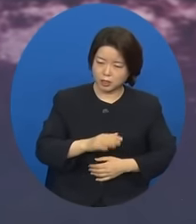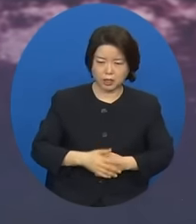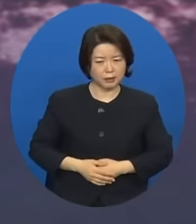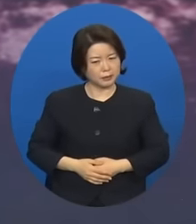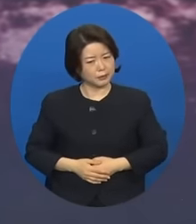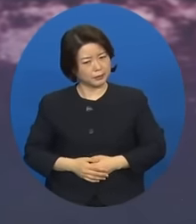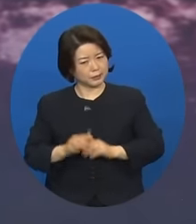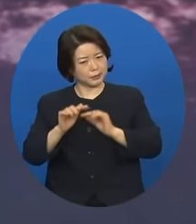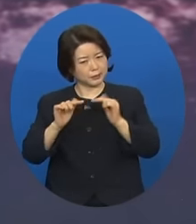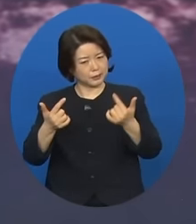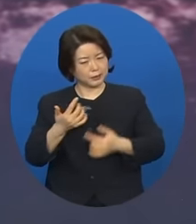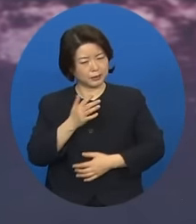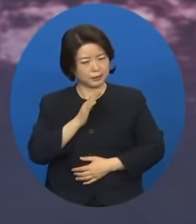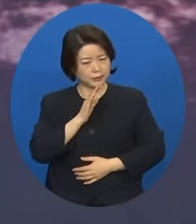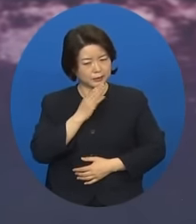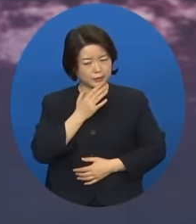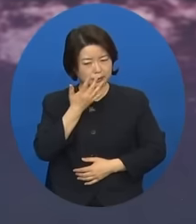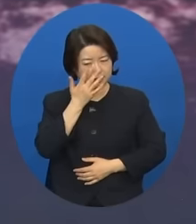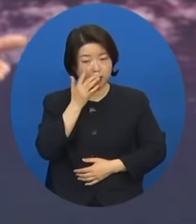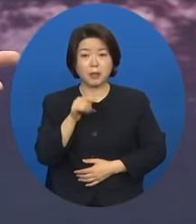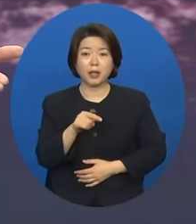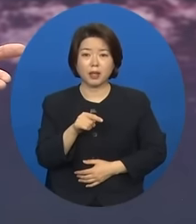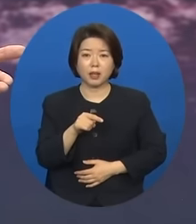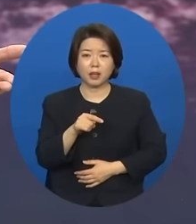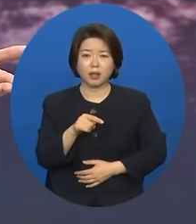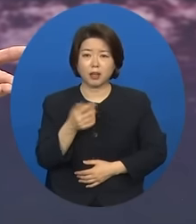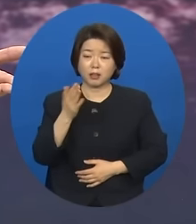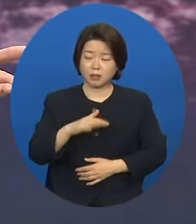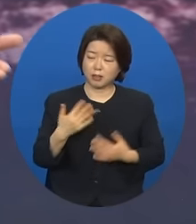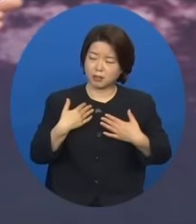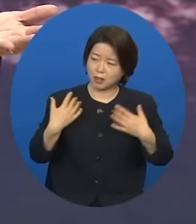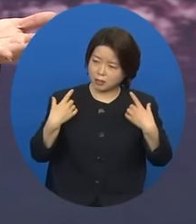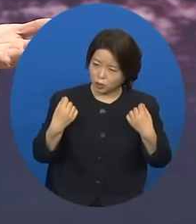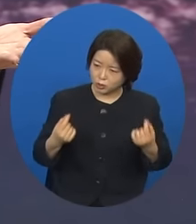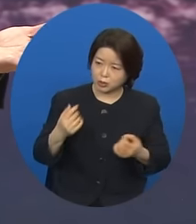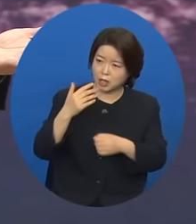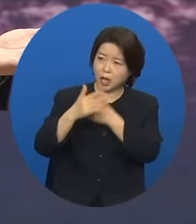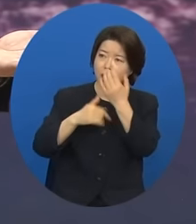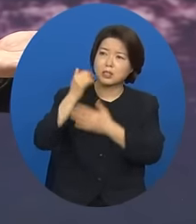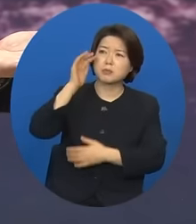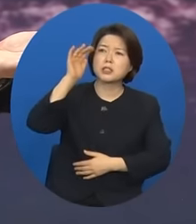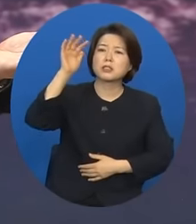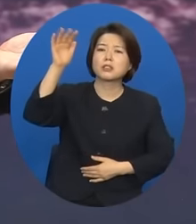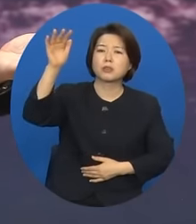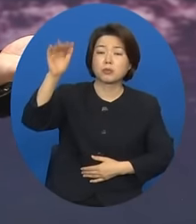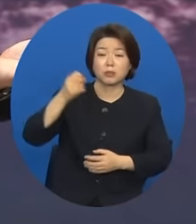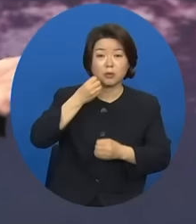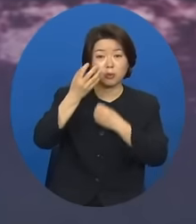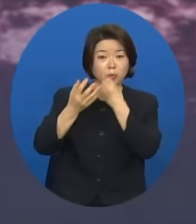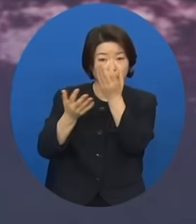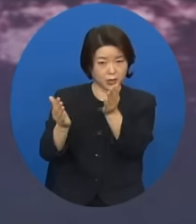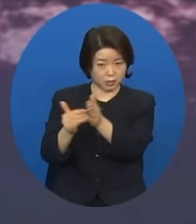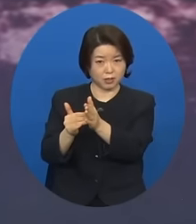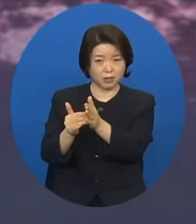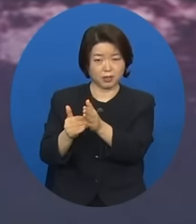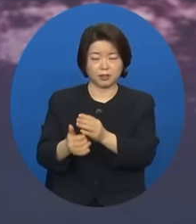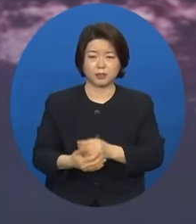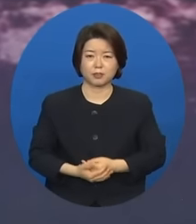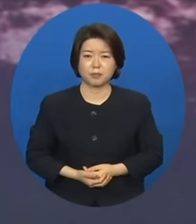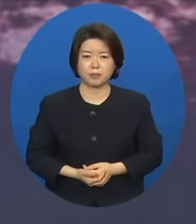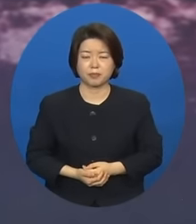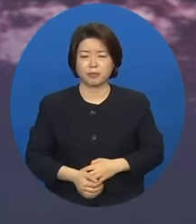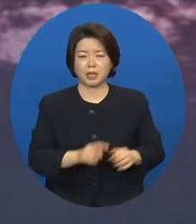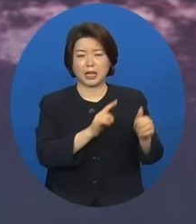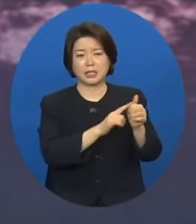같은 여전히 나는 하나님이 그립다 이렇게 고백을 하는 거 그의